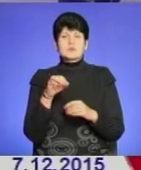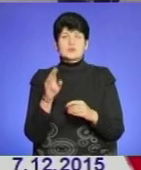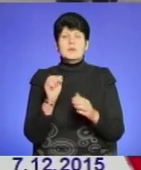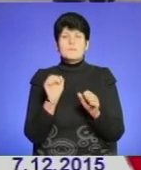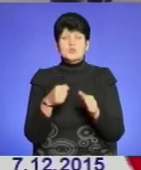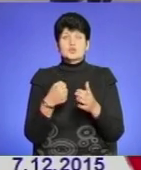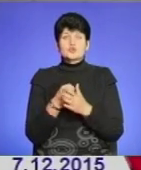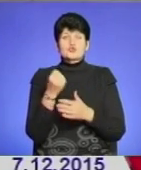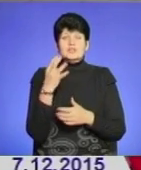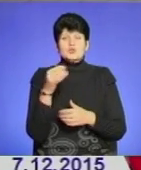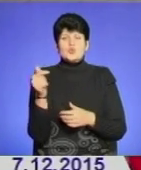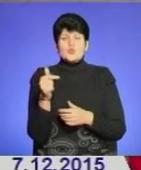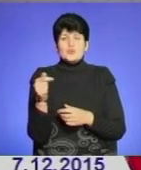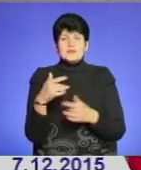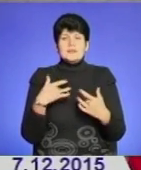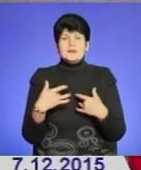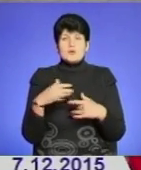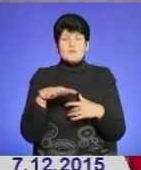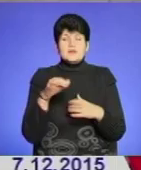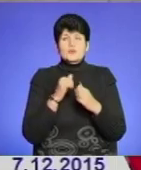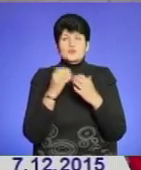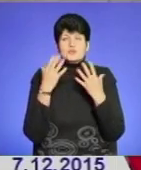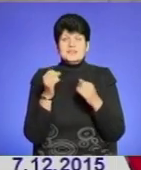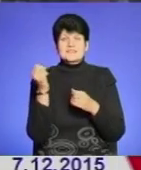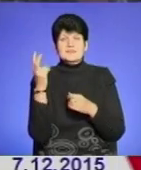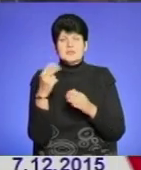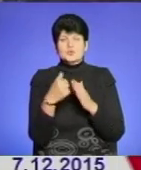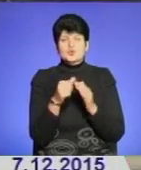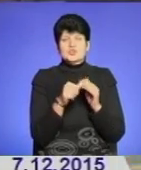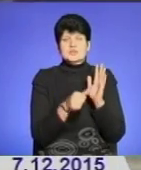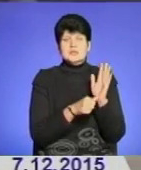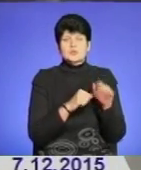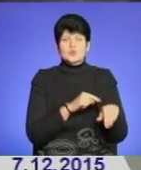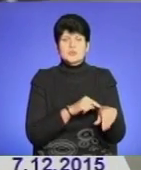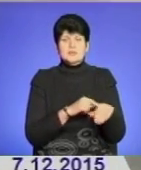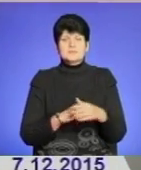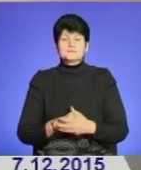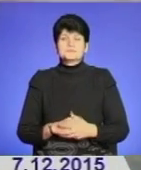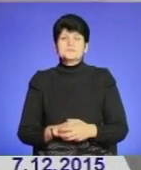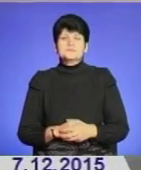14 грудня. На театральному майдані він щодня з 12 до 16 години.